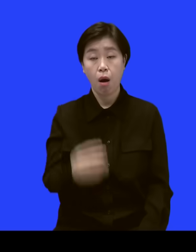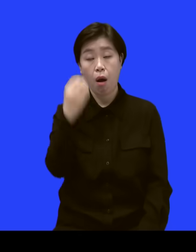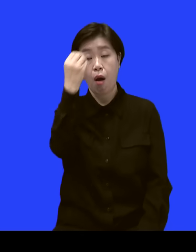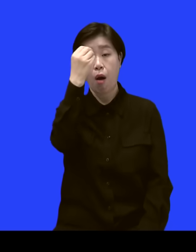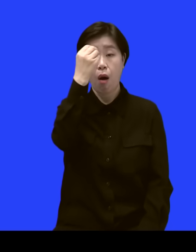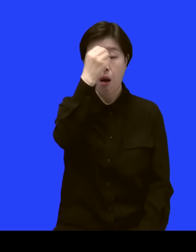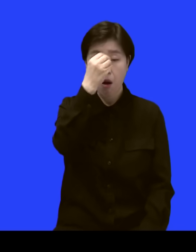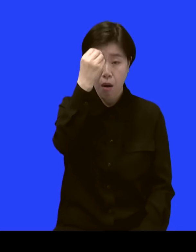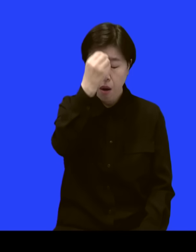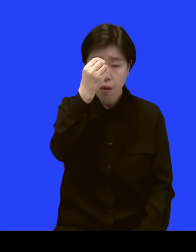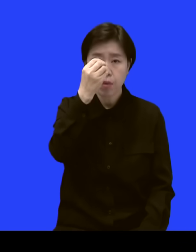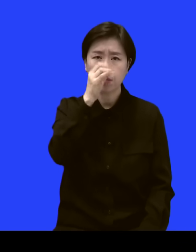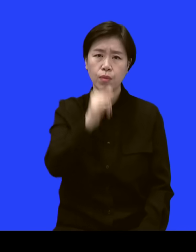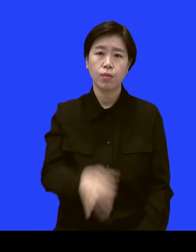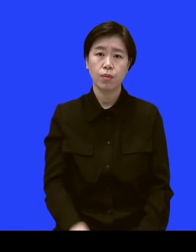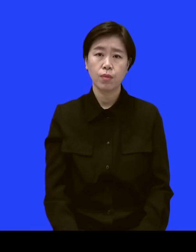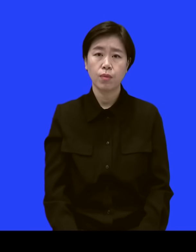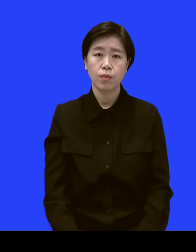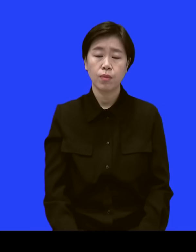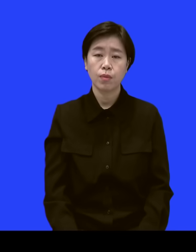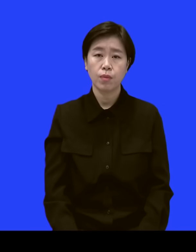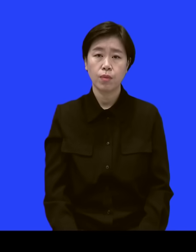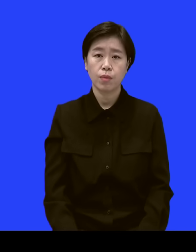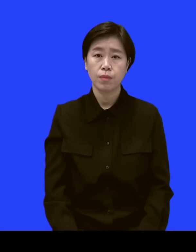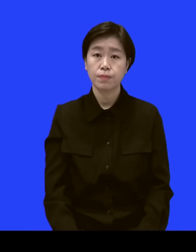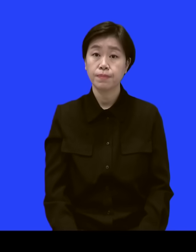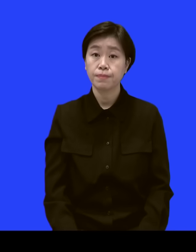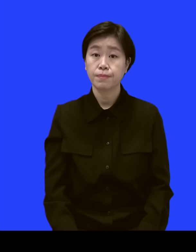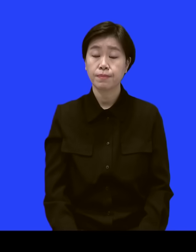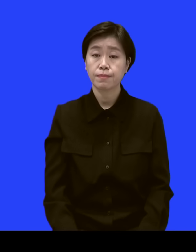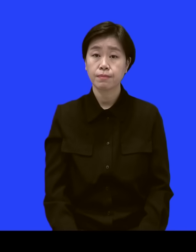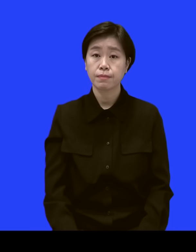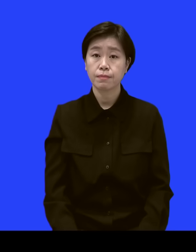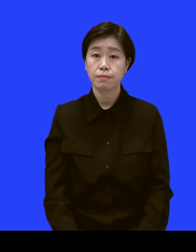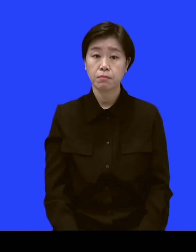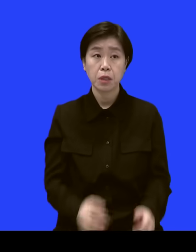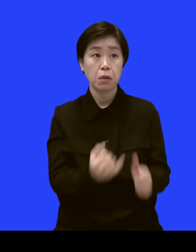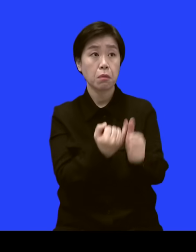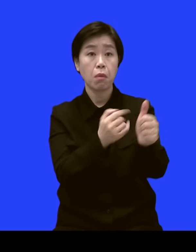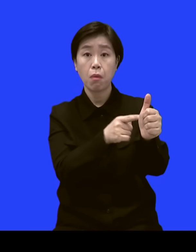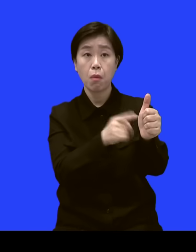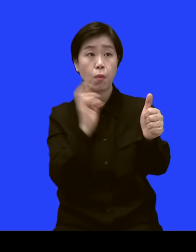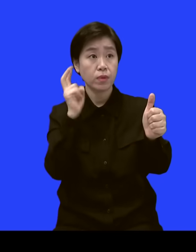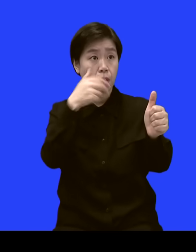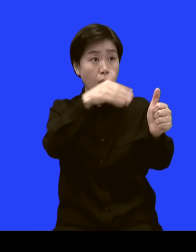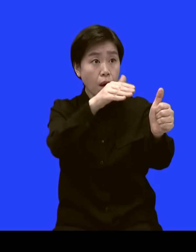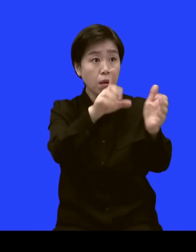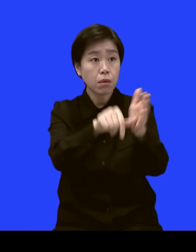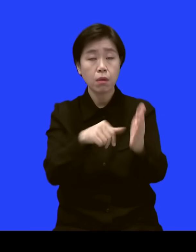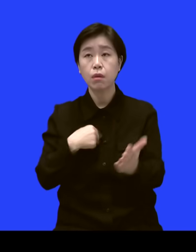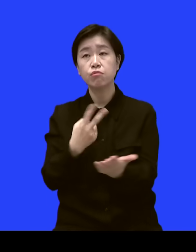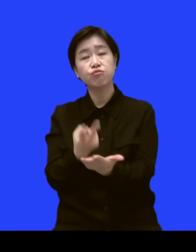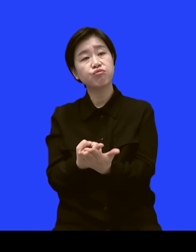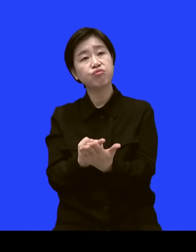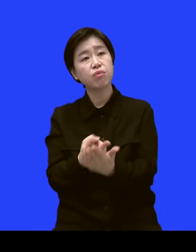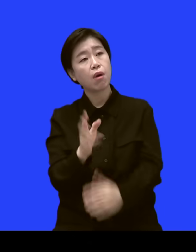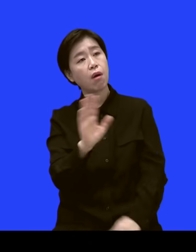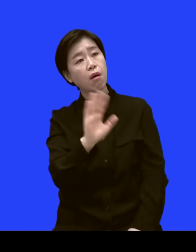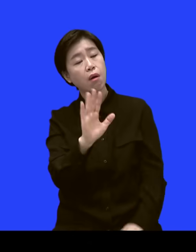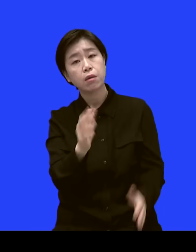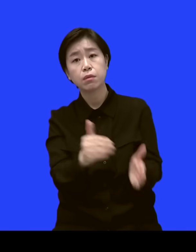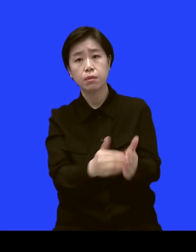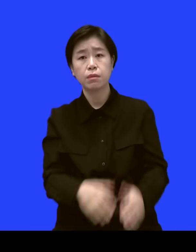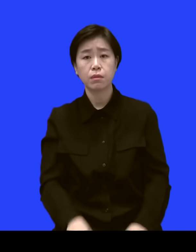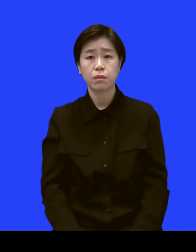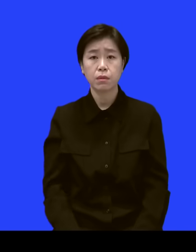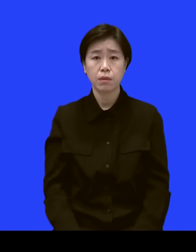겨우겨우 남편도 침대에 누워서 배웅하고 아이들이 뭐 어떻겠어요. 거의 뭐 아이들은 하루 종일